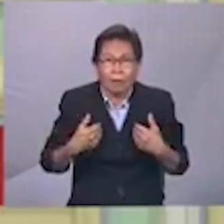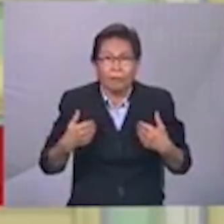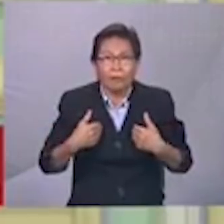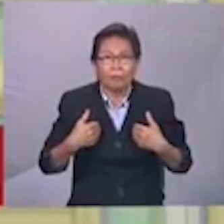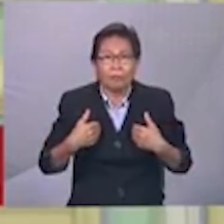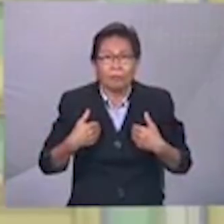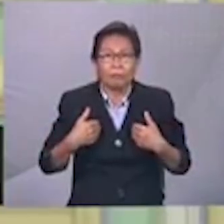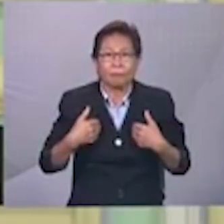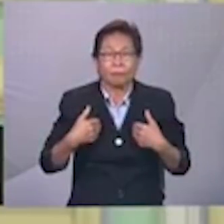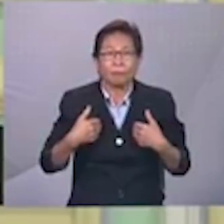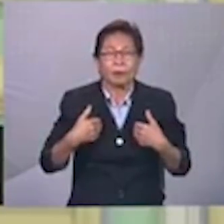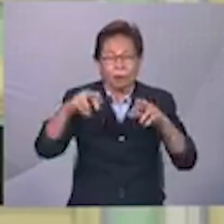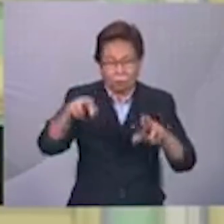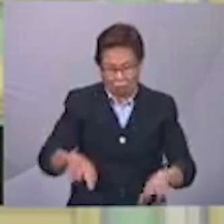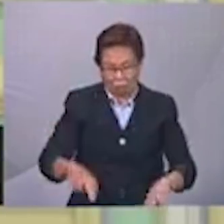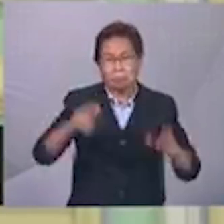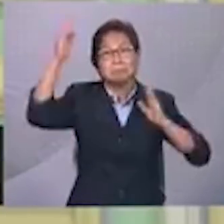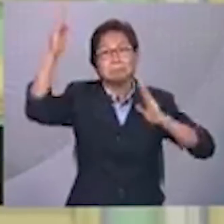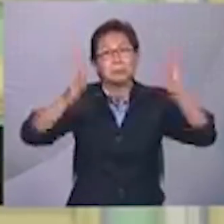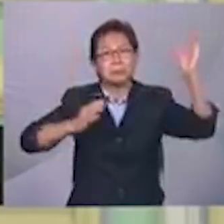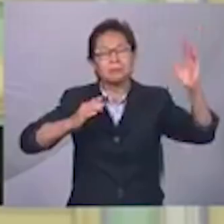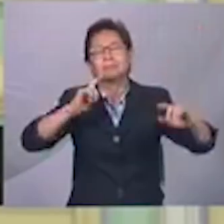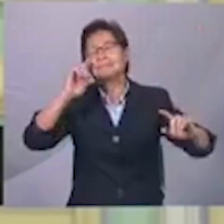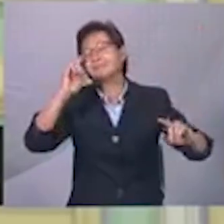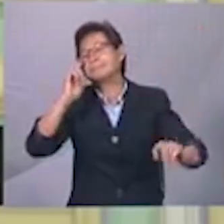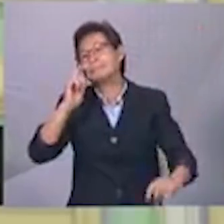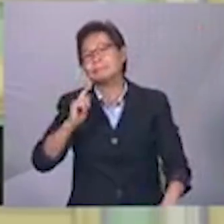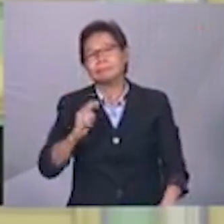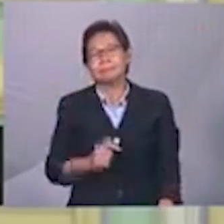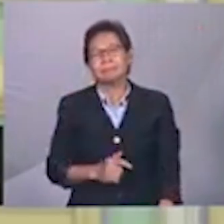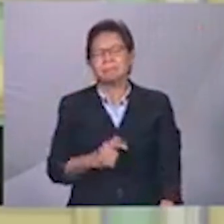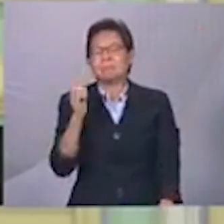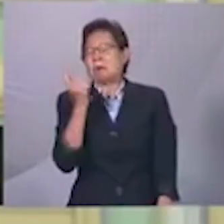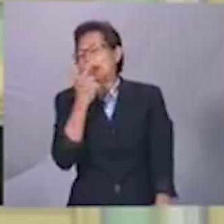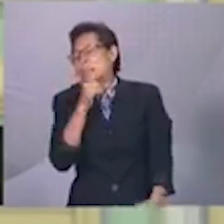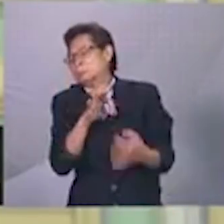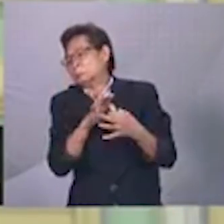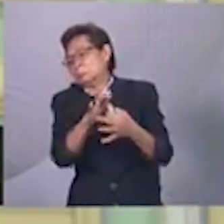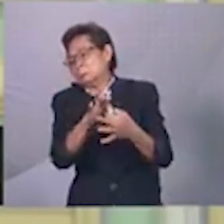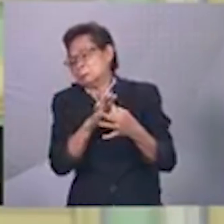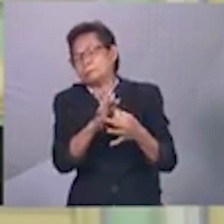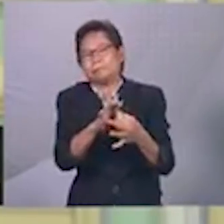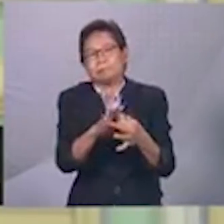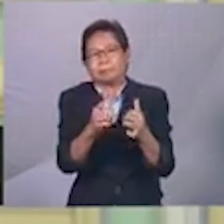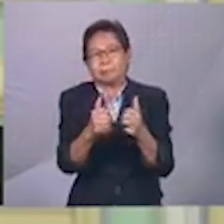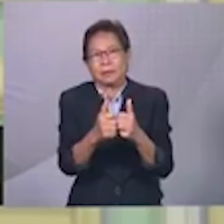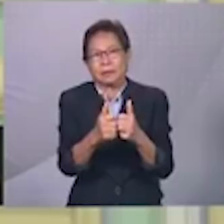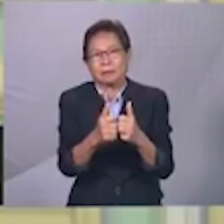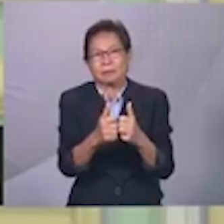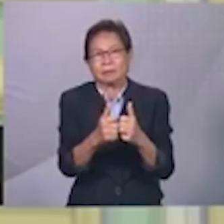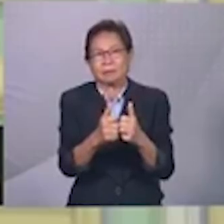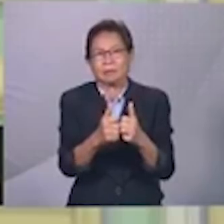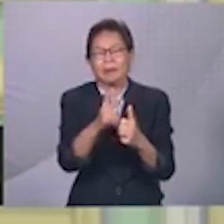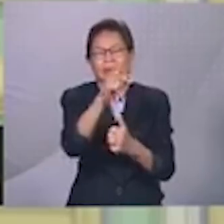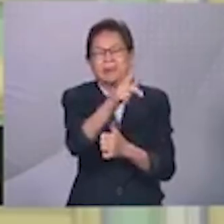kalangan rakyat kita yang enggan bekerjasama dengan pihak